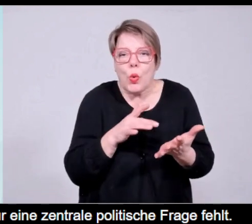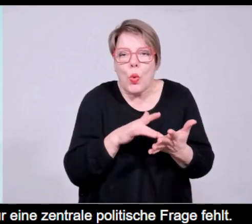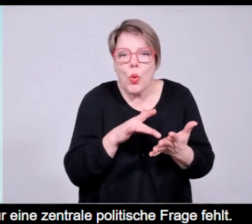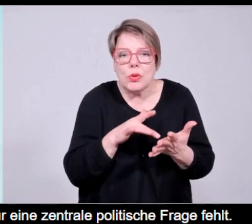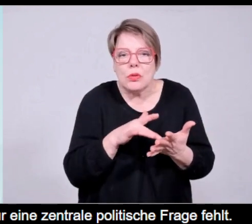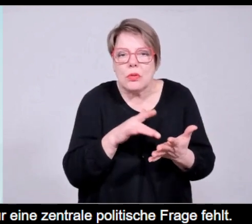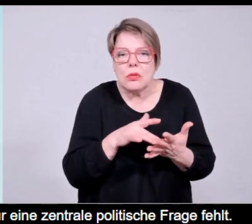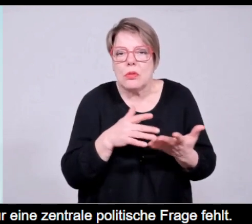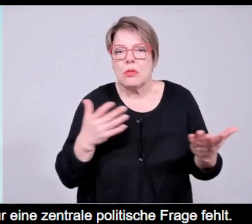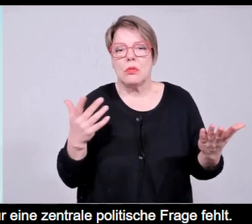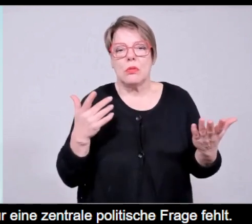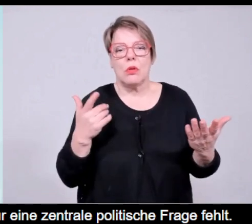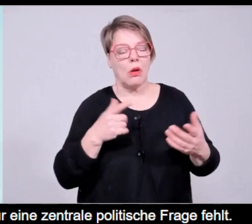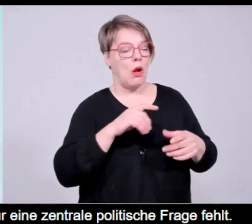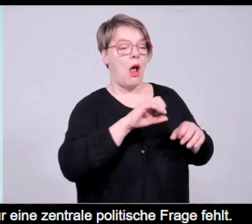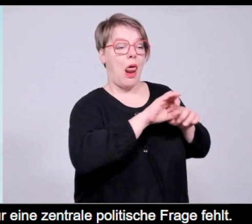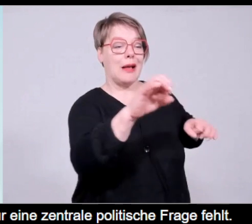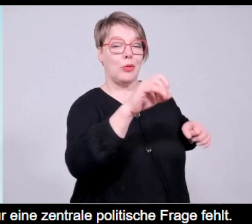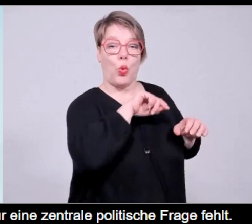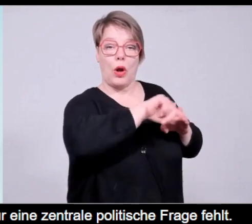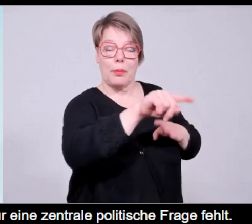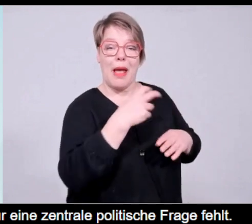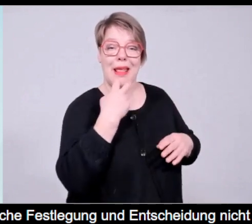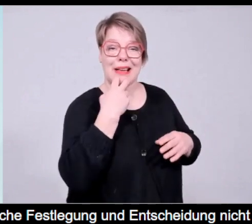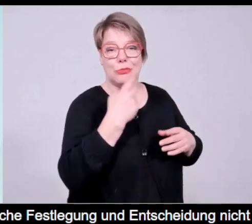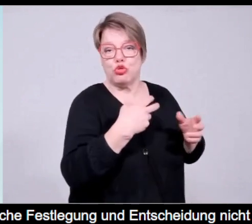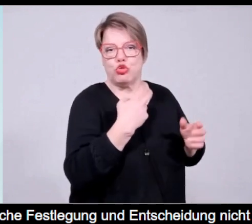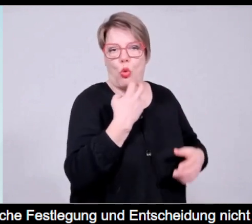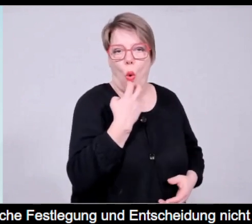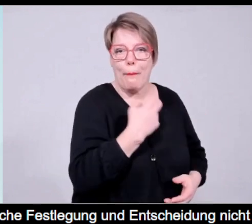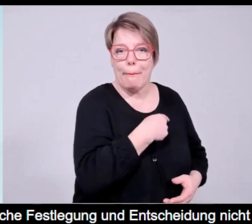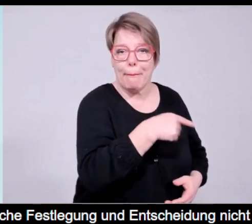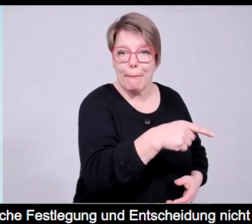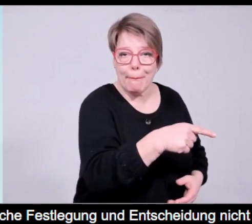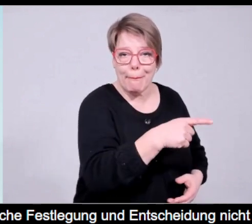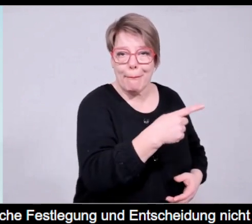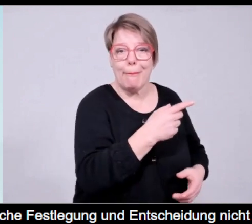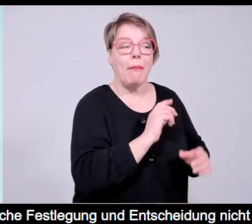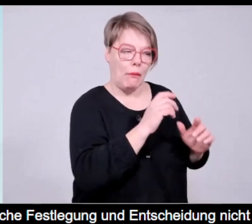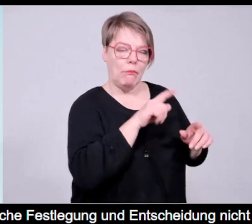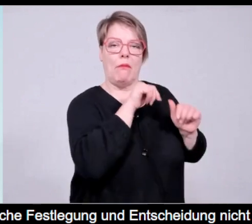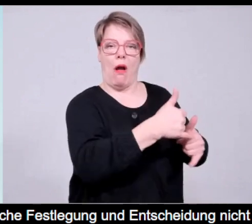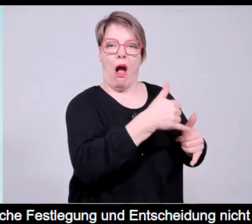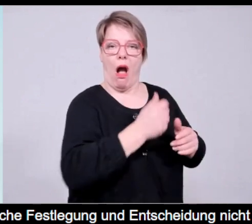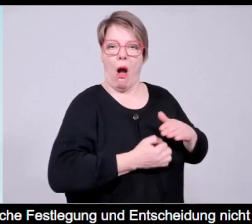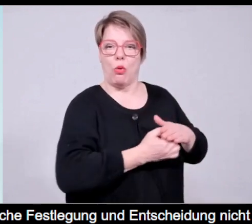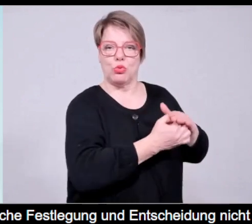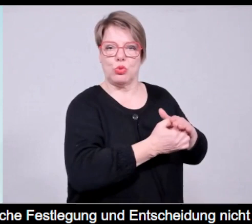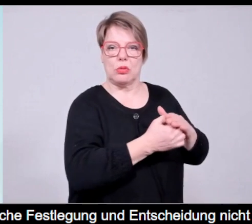möglichen Kanälen, Wirtschaftsministerkonferenz und andere Kanäle, sich politisch darum bemüht, diese Entscheidung des